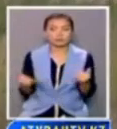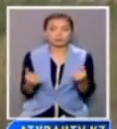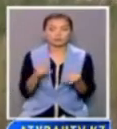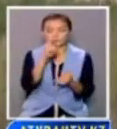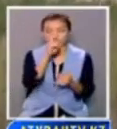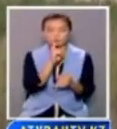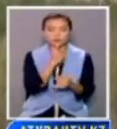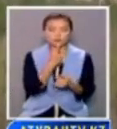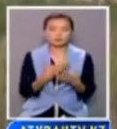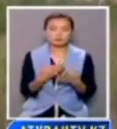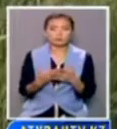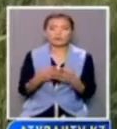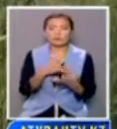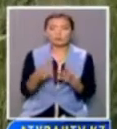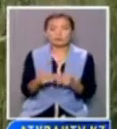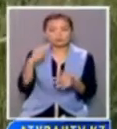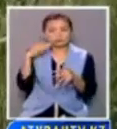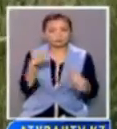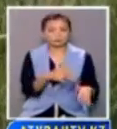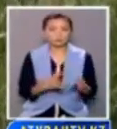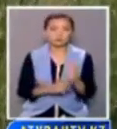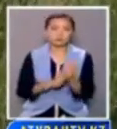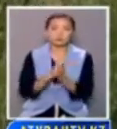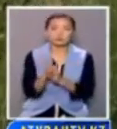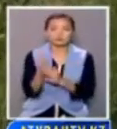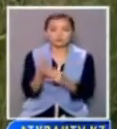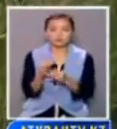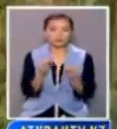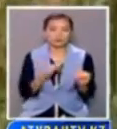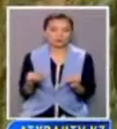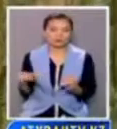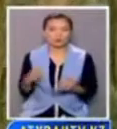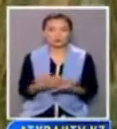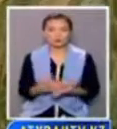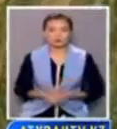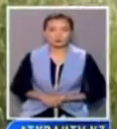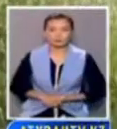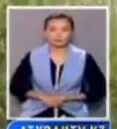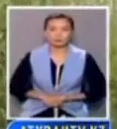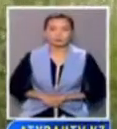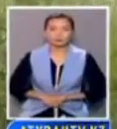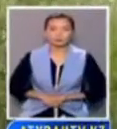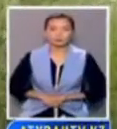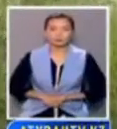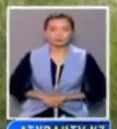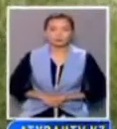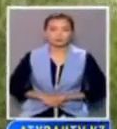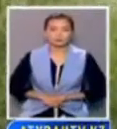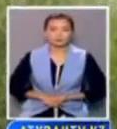невозможно на протяжении всего берега растут густые заросли камышовых тростников шоу